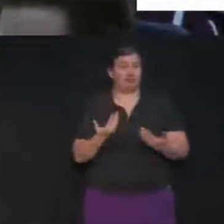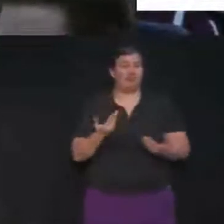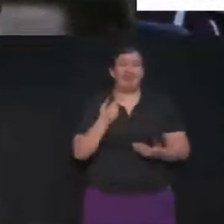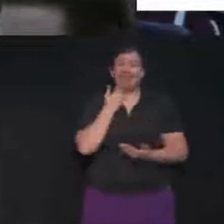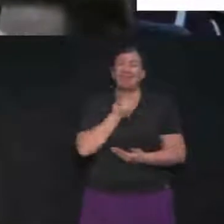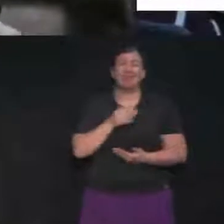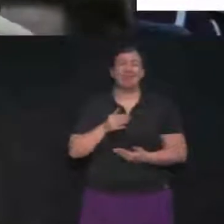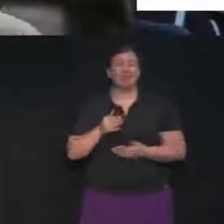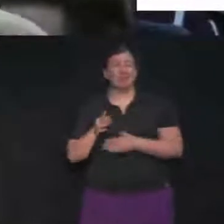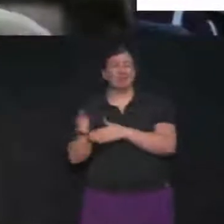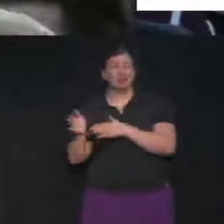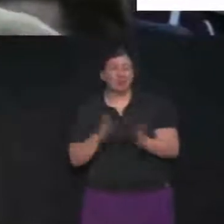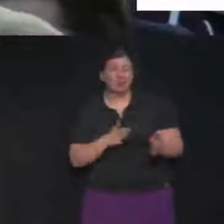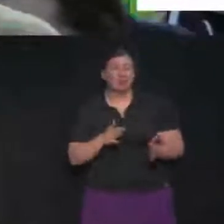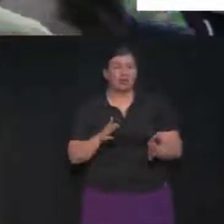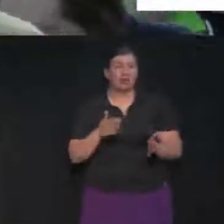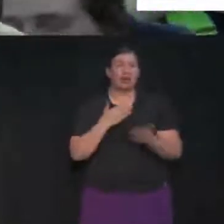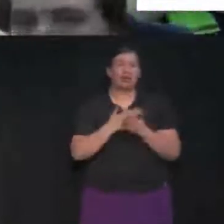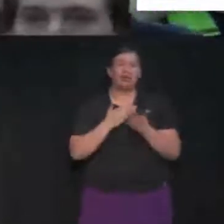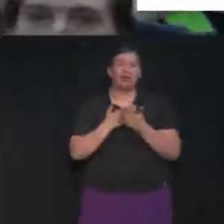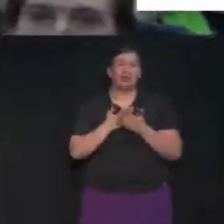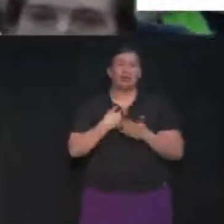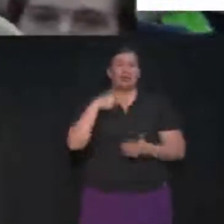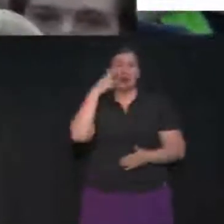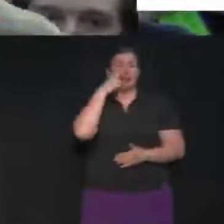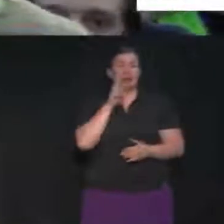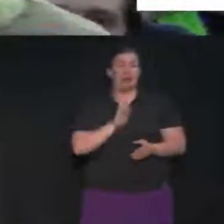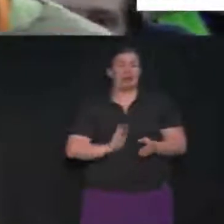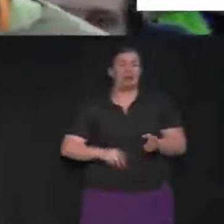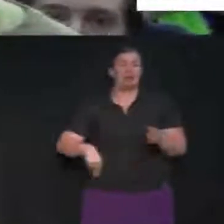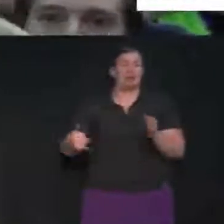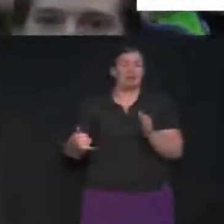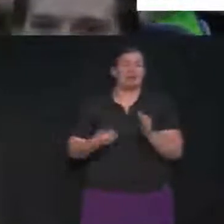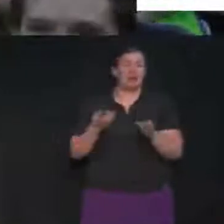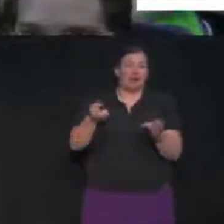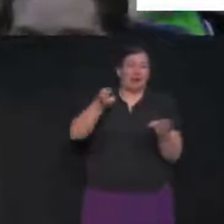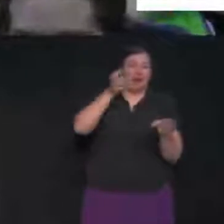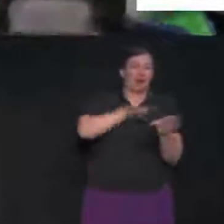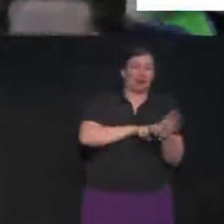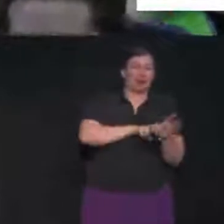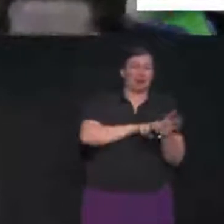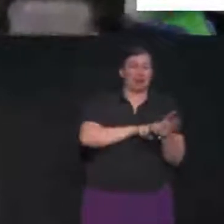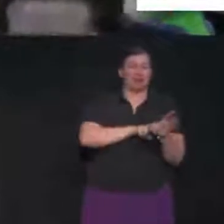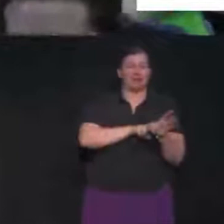deswegen bin ich wieder eingetreten bin heute morgen um 3 Uhr losgefahren